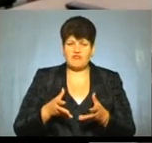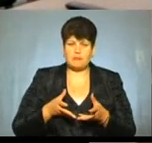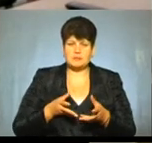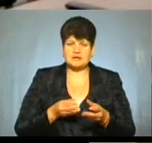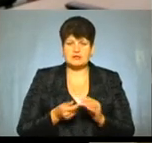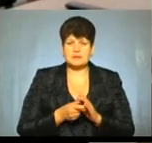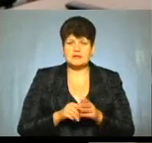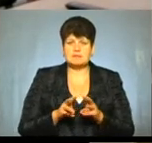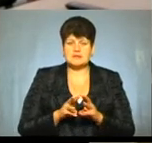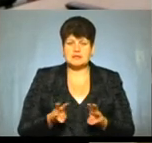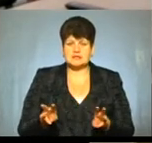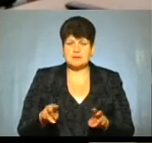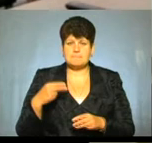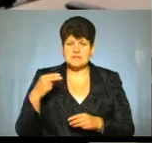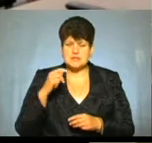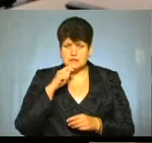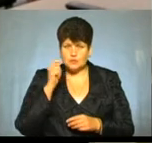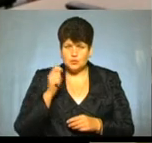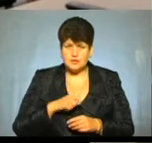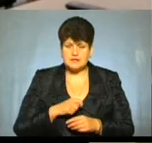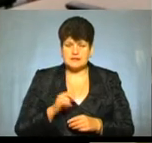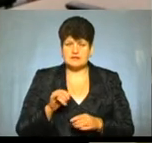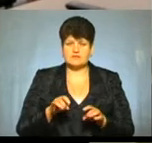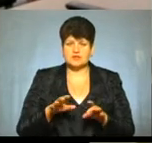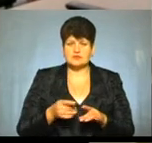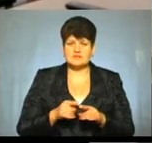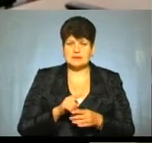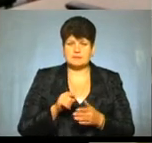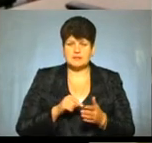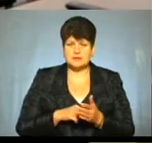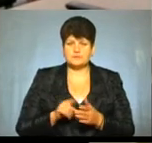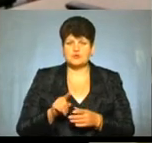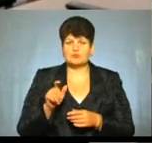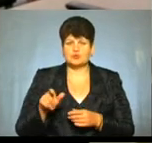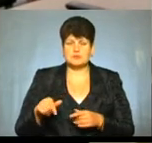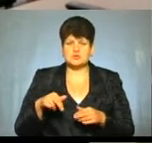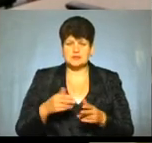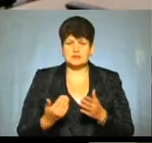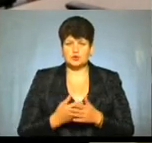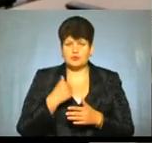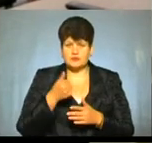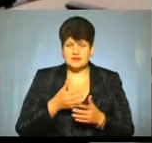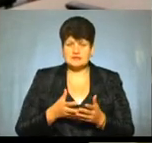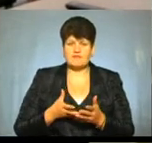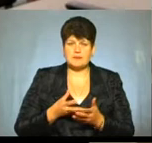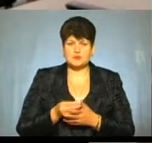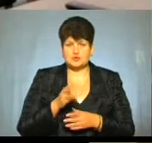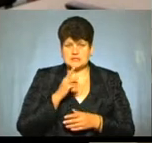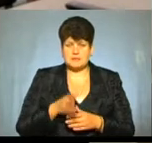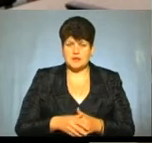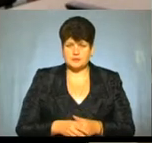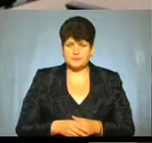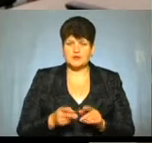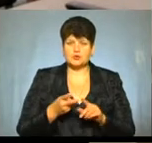можливості впливу на Кабінет міністрів, президента України і вирішив це питання, щоб люди пішли на Новий рік з виплаченою заробітною